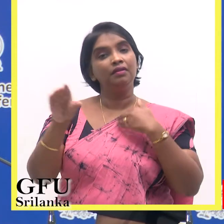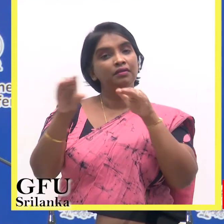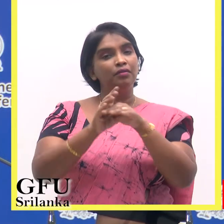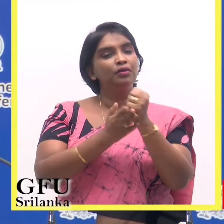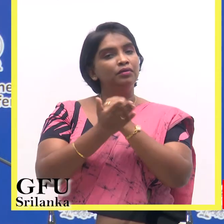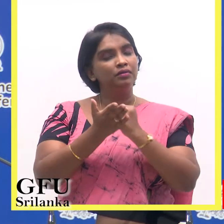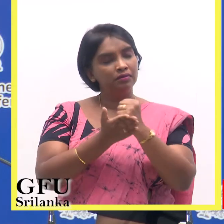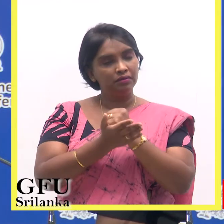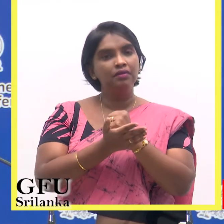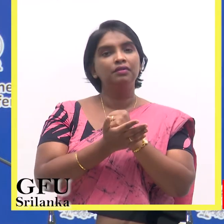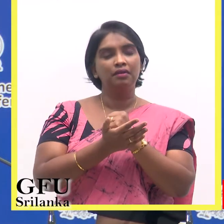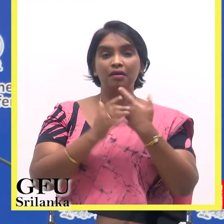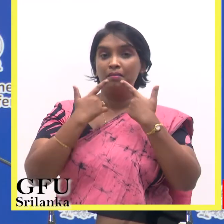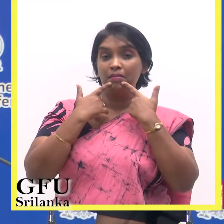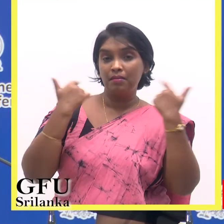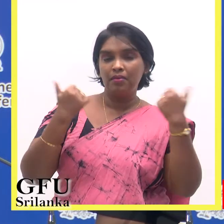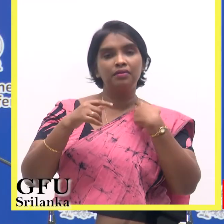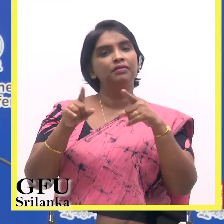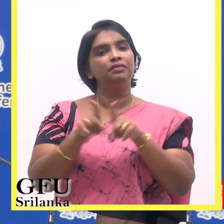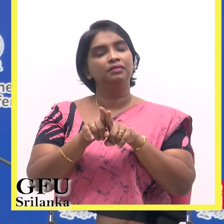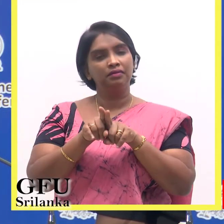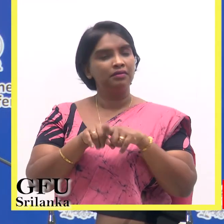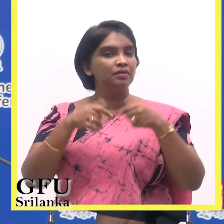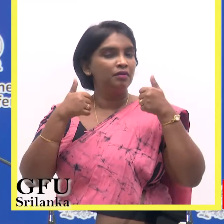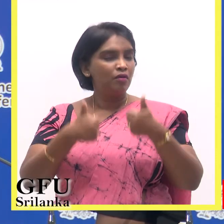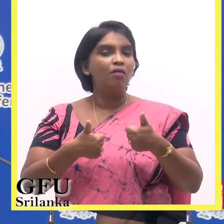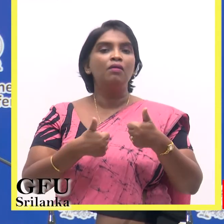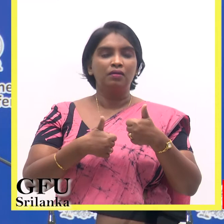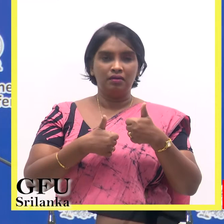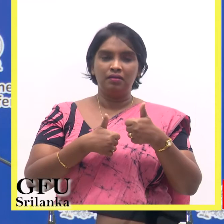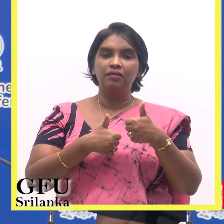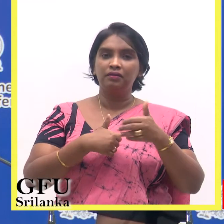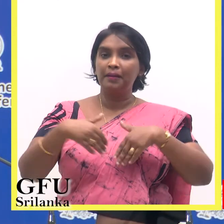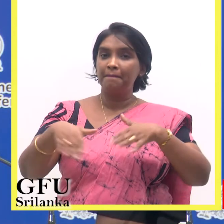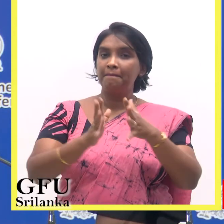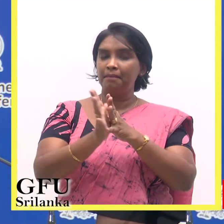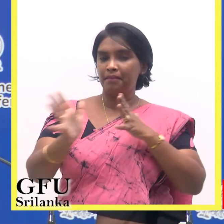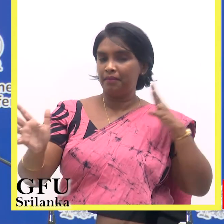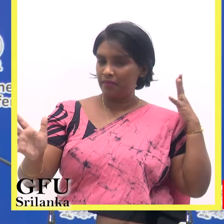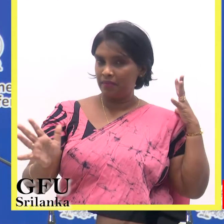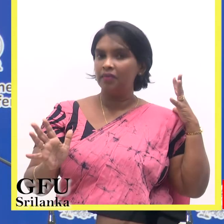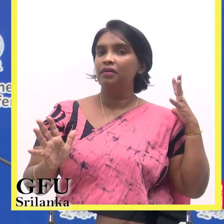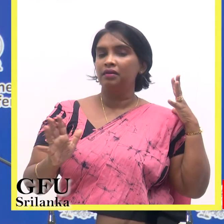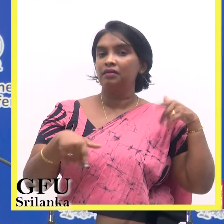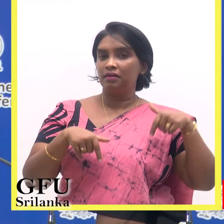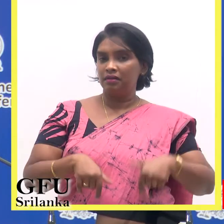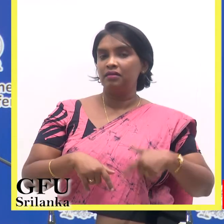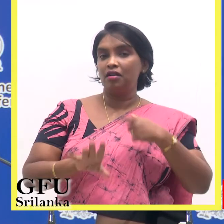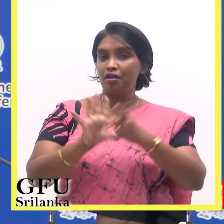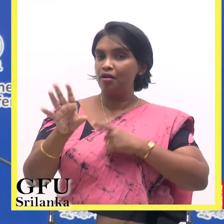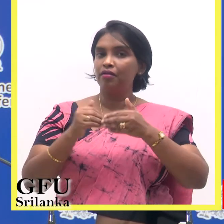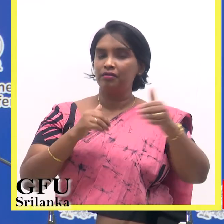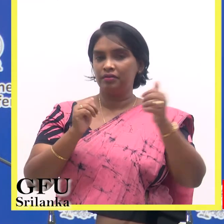සහ ඒ සහභාගී හැම එක්කෙනාගේම අභිමානයෙන් ඉතාමත්ම හොඳ පෙළපාලියක්